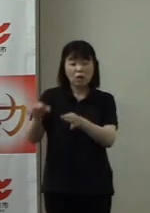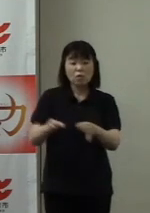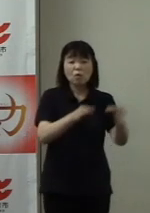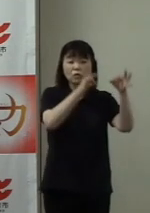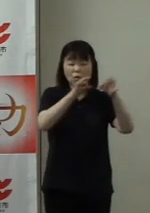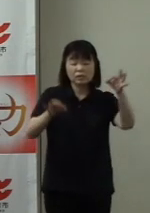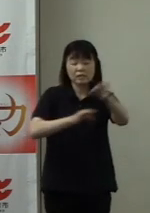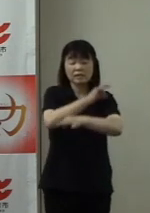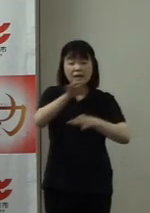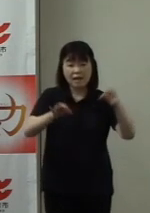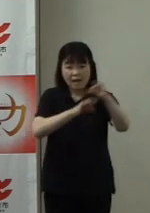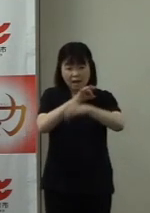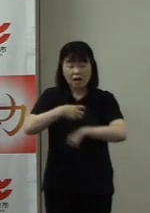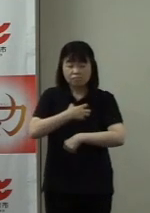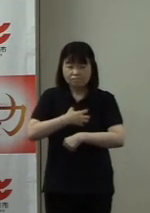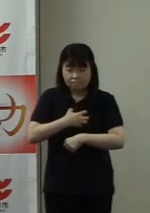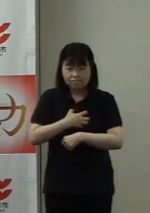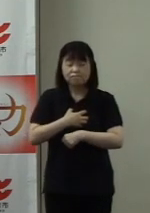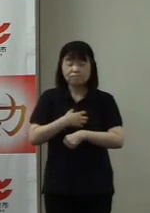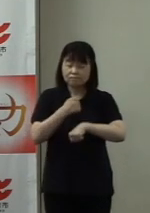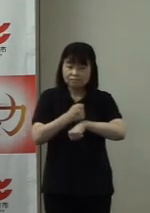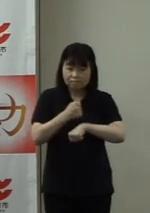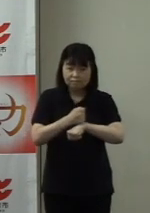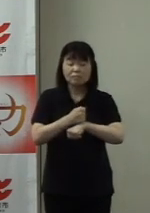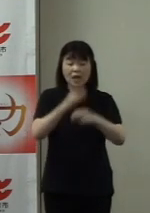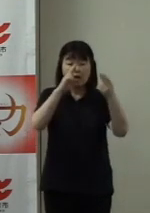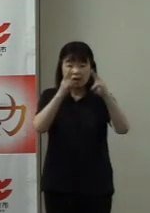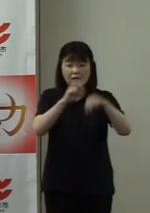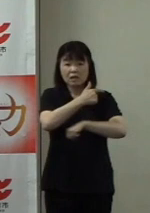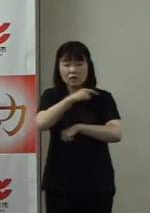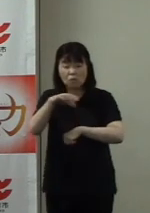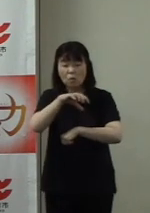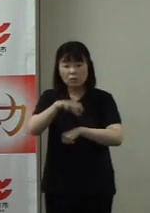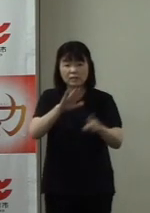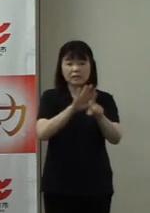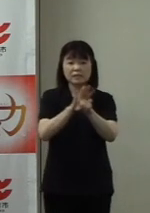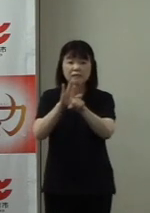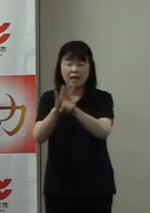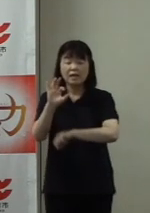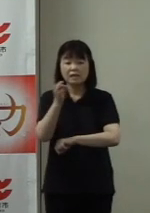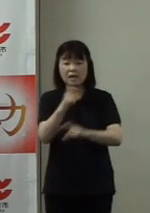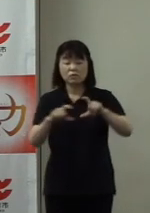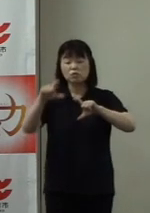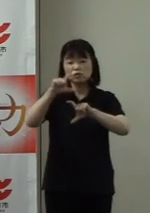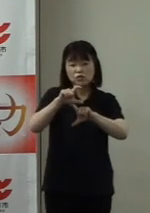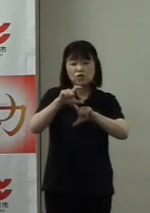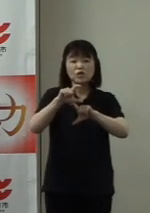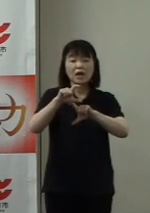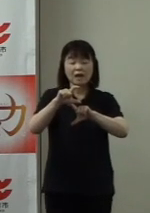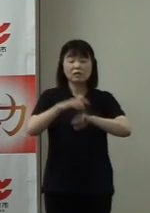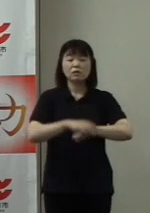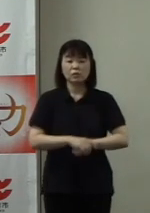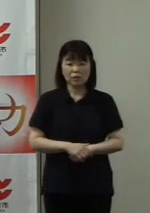ている中小企業者等のエネルギーコスト削減の取り組みに対する支援経費の追加ということで、これは対象者